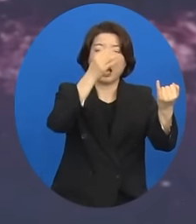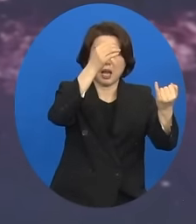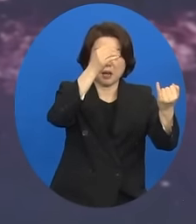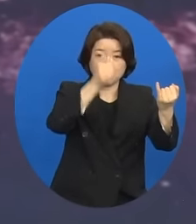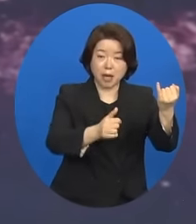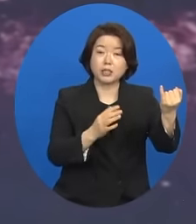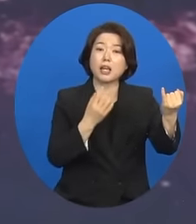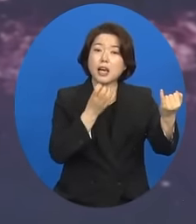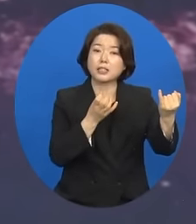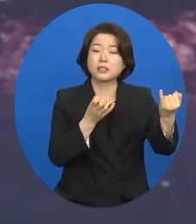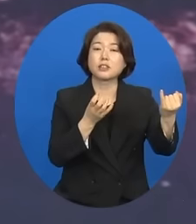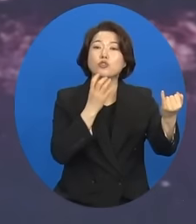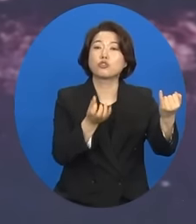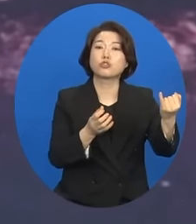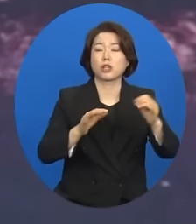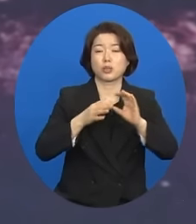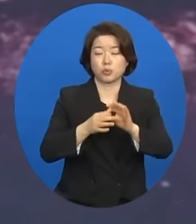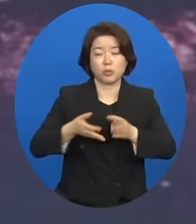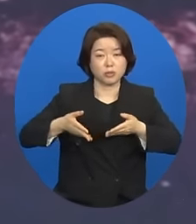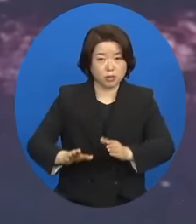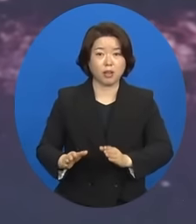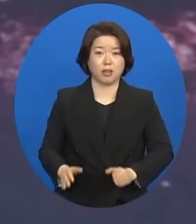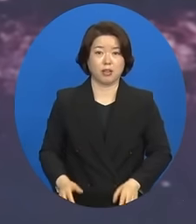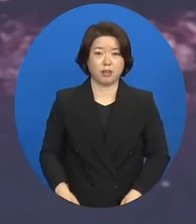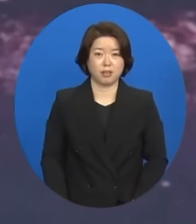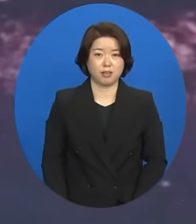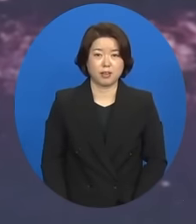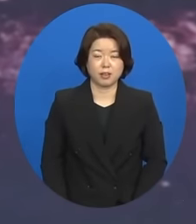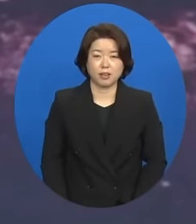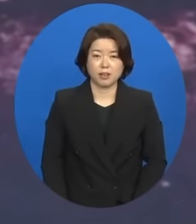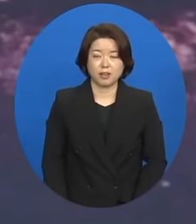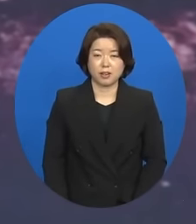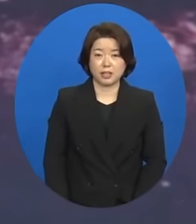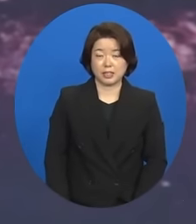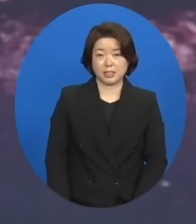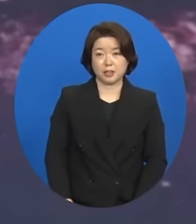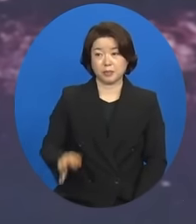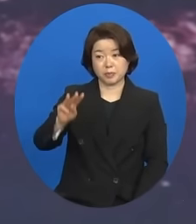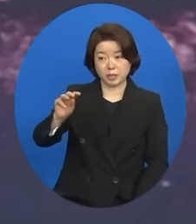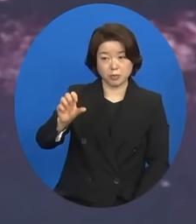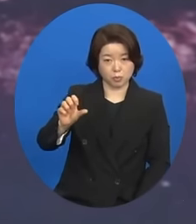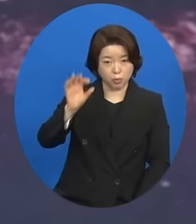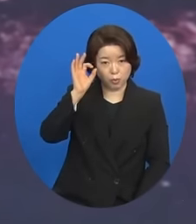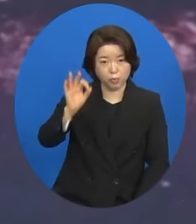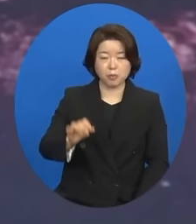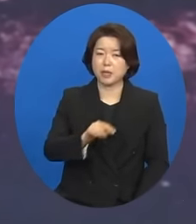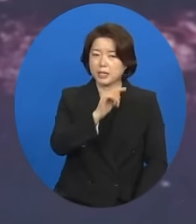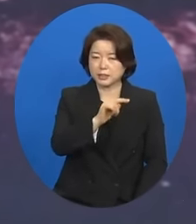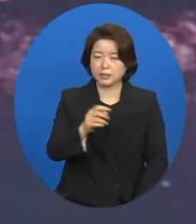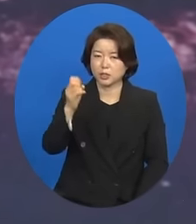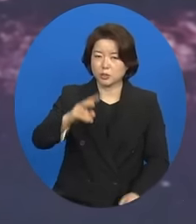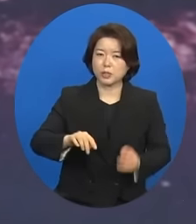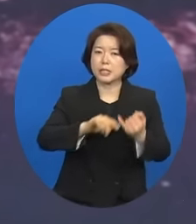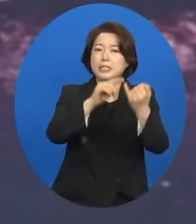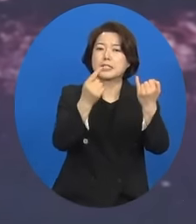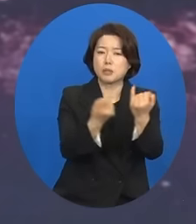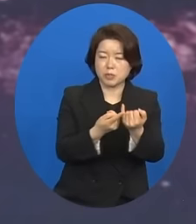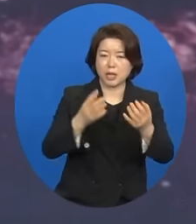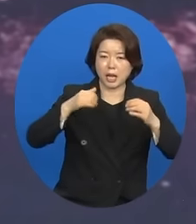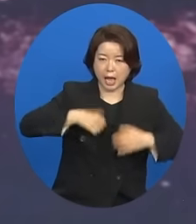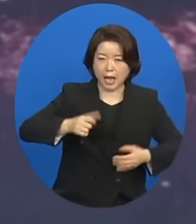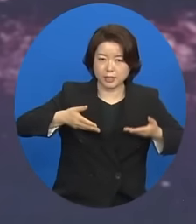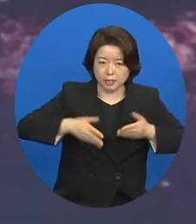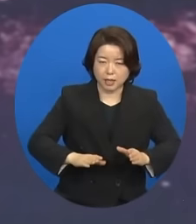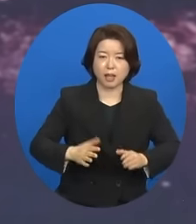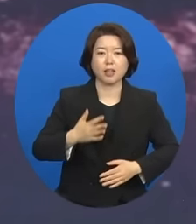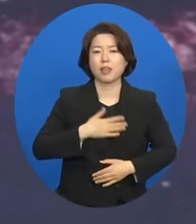레아를 통해서 나죠 3절입니다 그가 또 임신하여 아들을 낳고이 내가 이제는